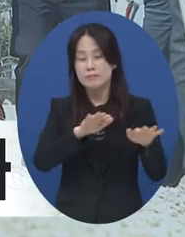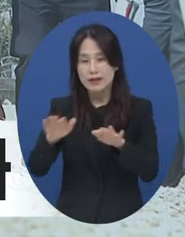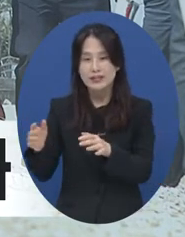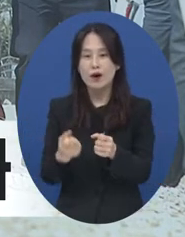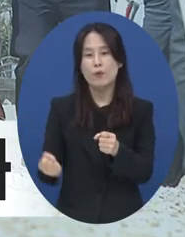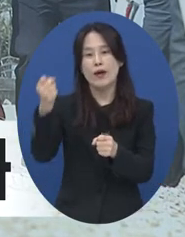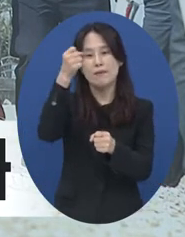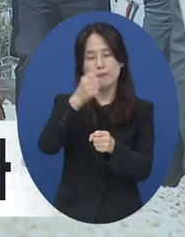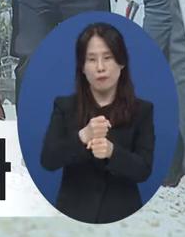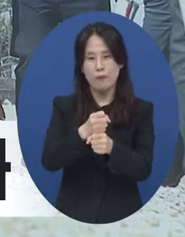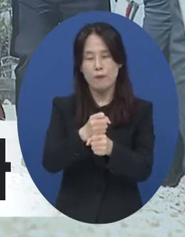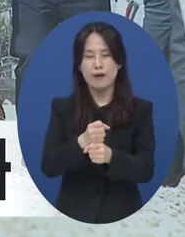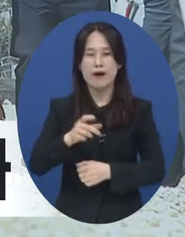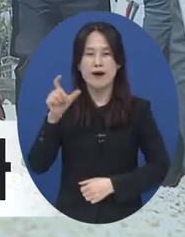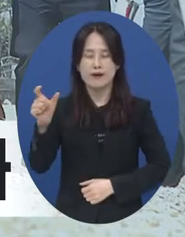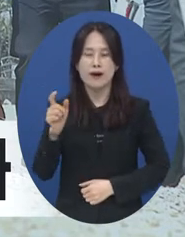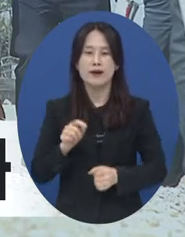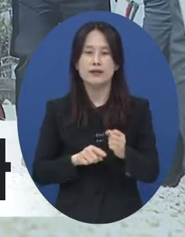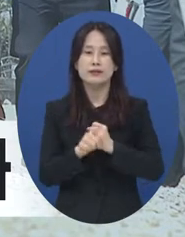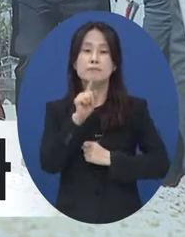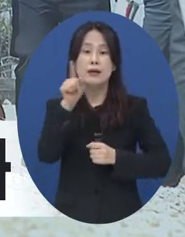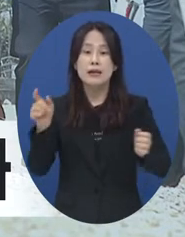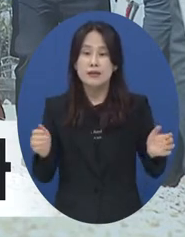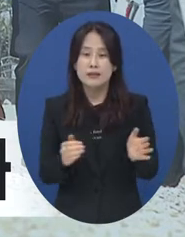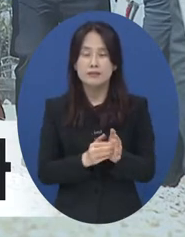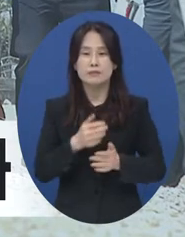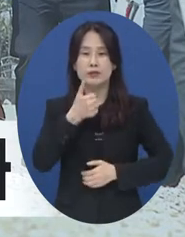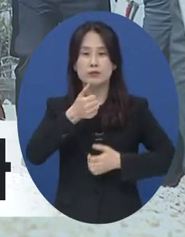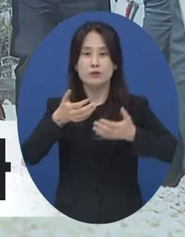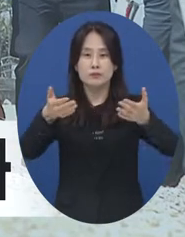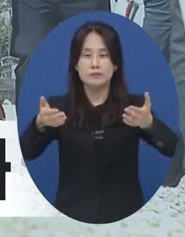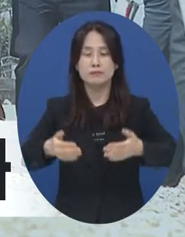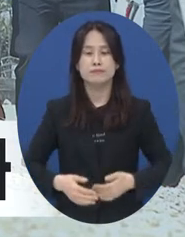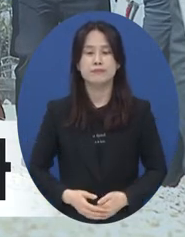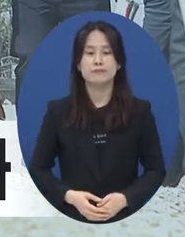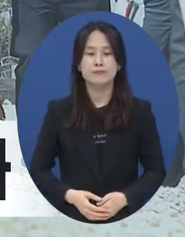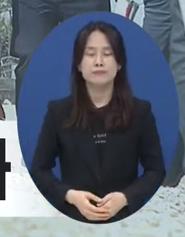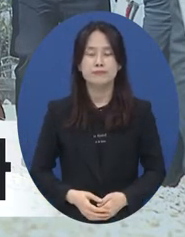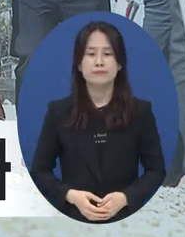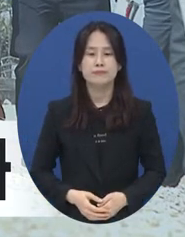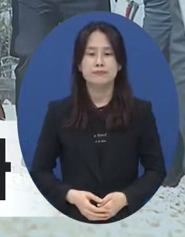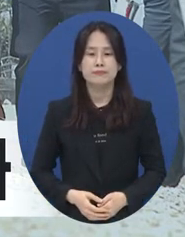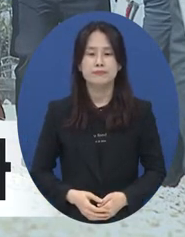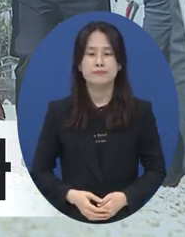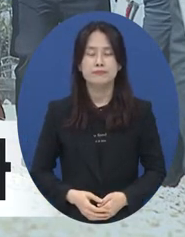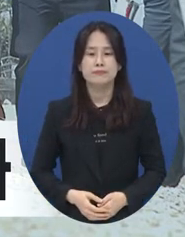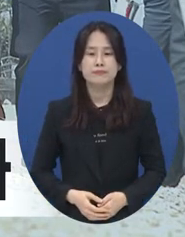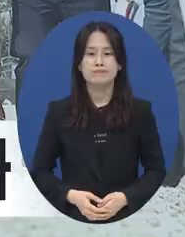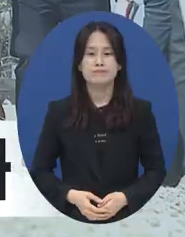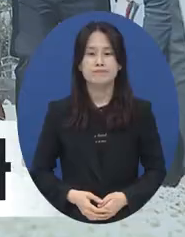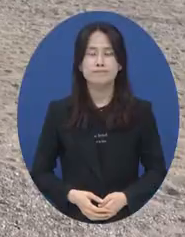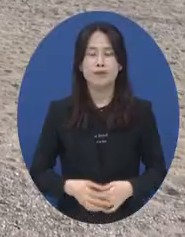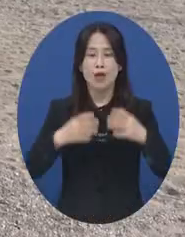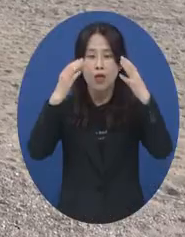깨끗한 경기 바다를 도민에게 돌려주겠다는 강력한 의지를 밝혔습니다. 최창순 기자가 현장 취재했습니다.